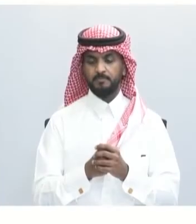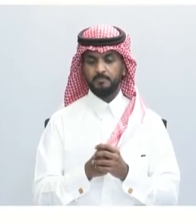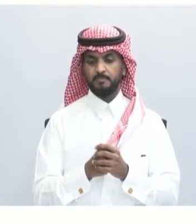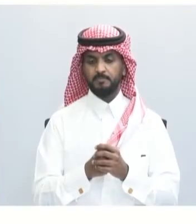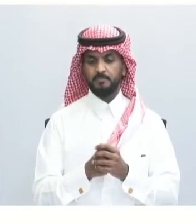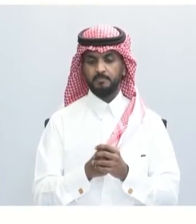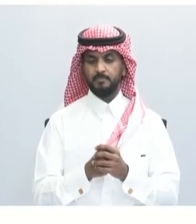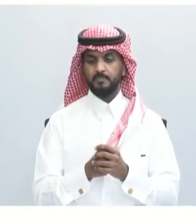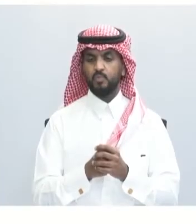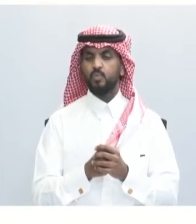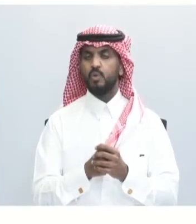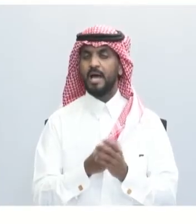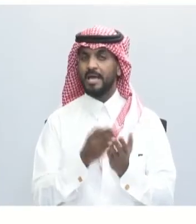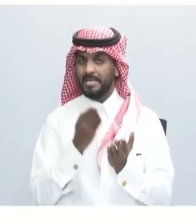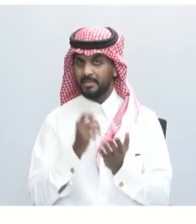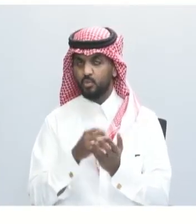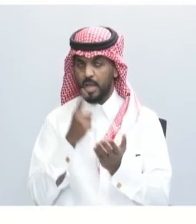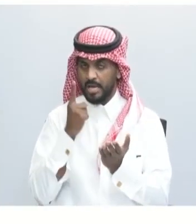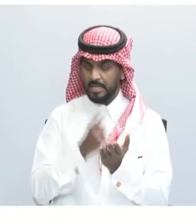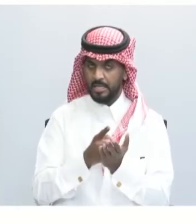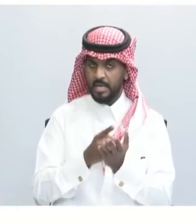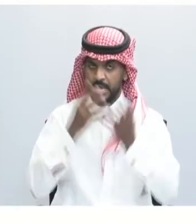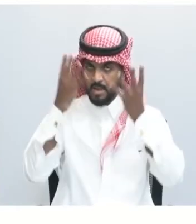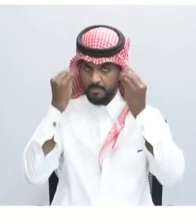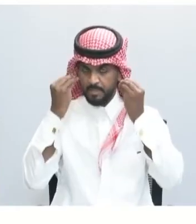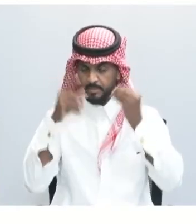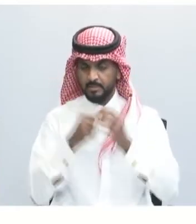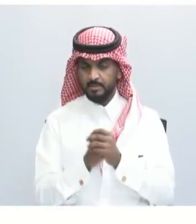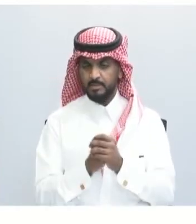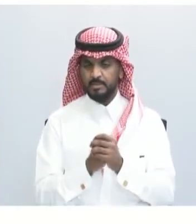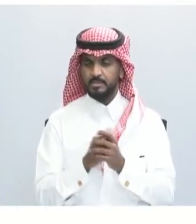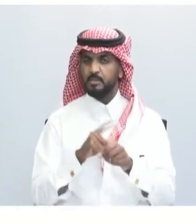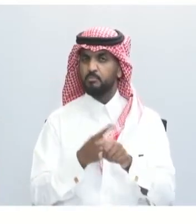لدينا حقيقه علميه عن عدد ساعات حسب العمر